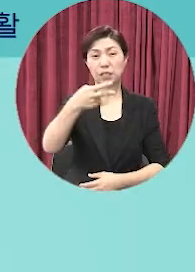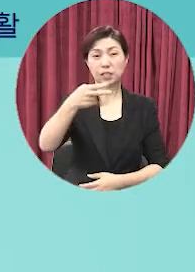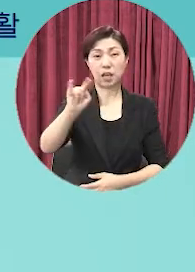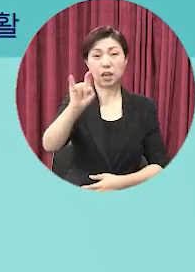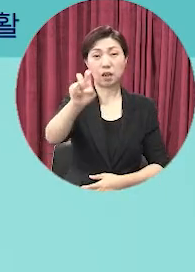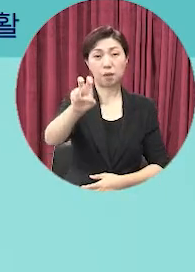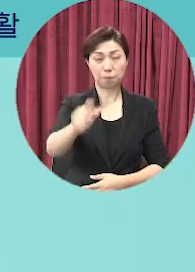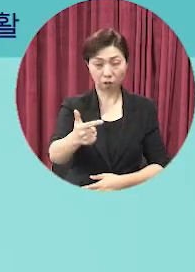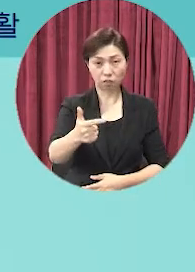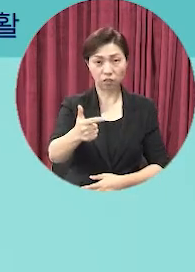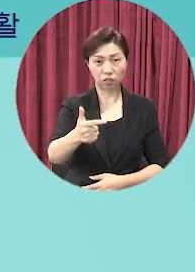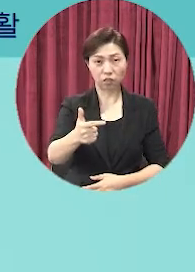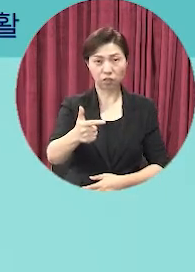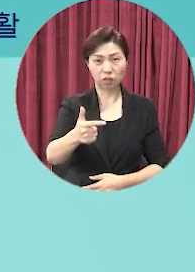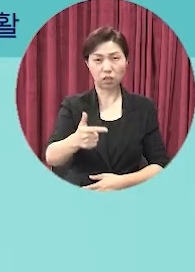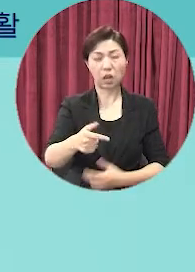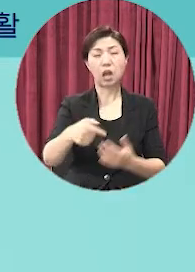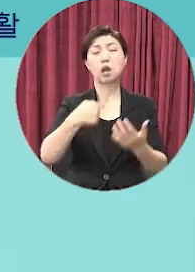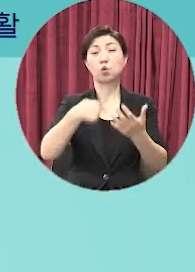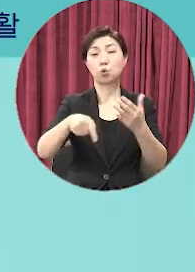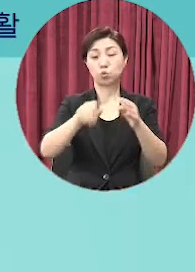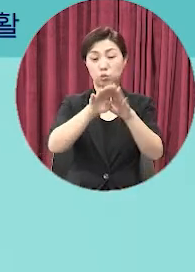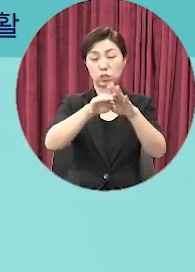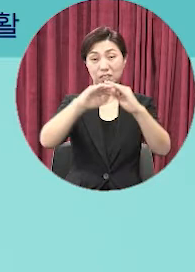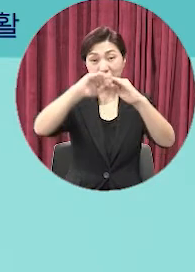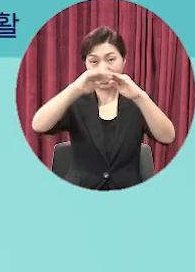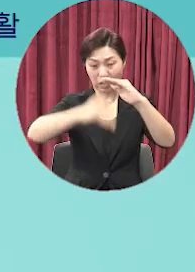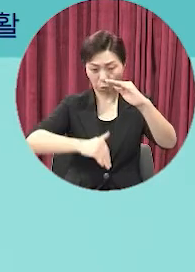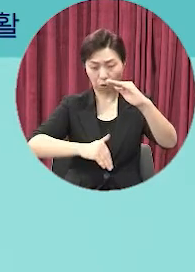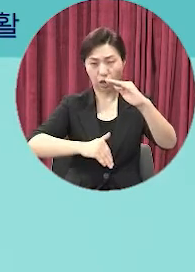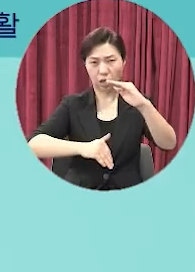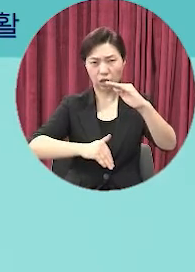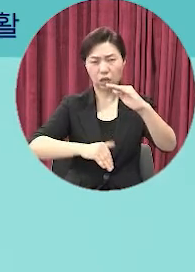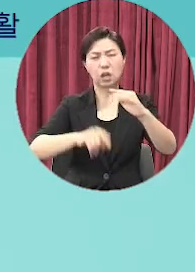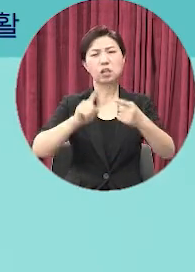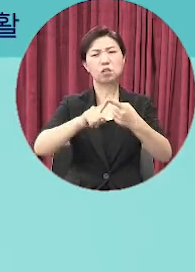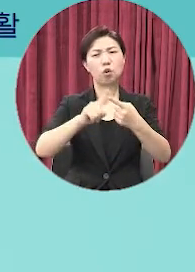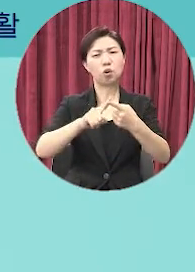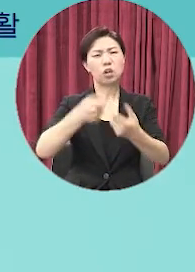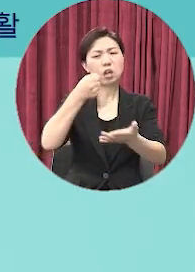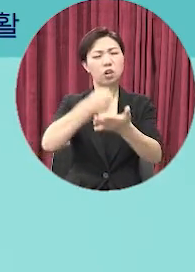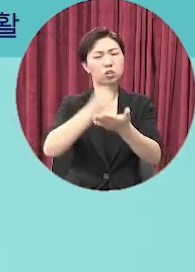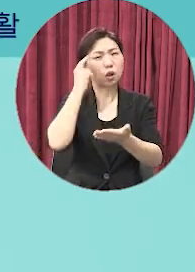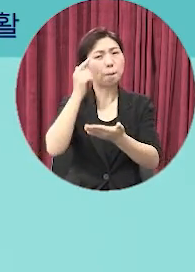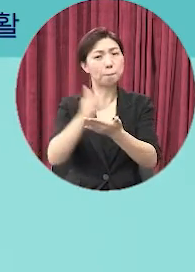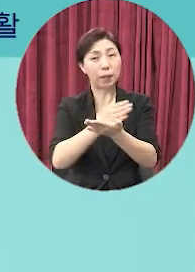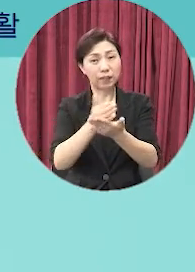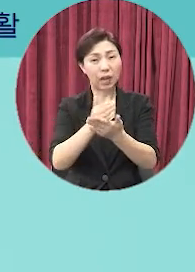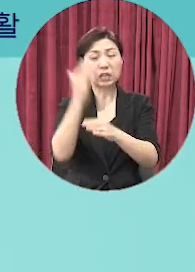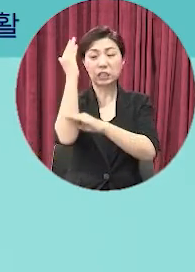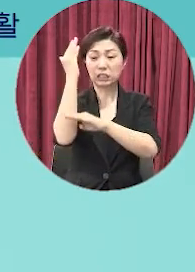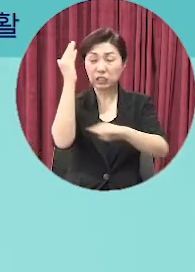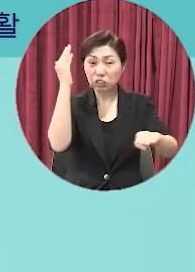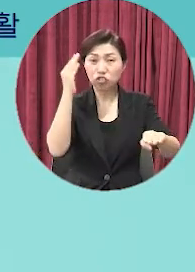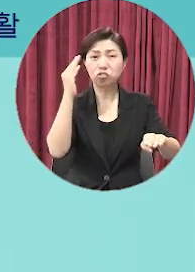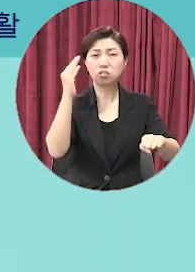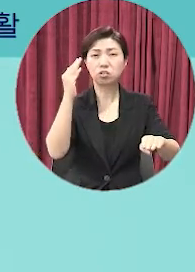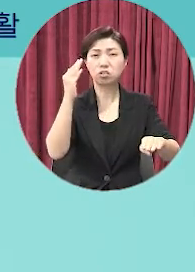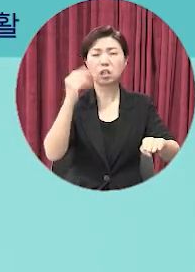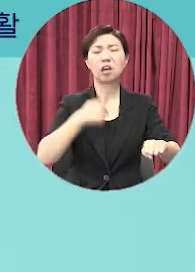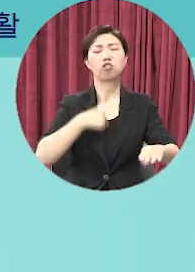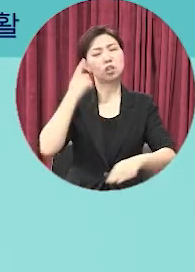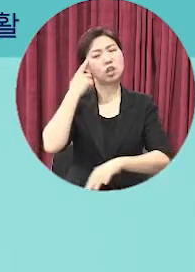퀄러티라든지 또는 이를 지금 판단하는 어떤 판단 기준이라든지 이러한 부분에 대해서는 저희 연구에서 제안을